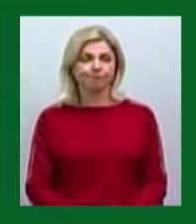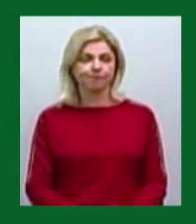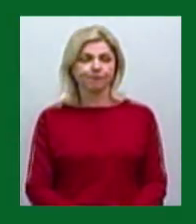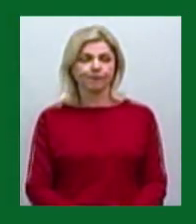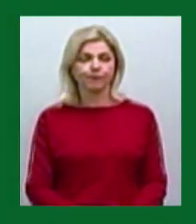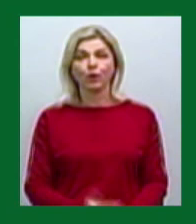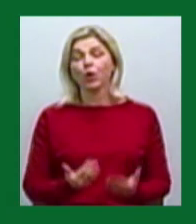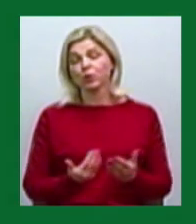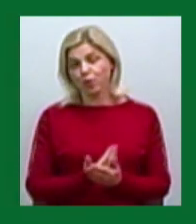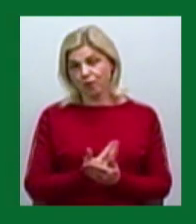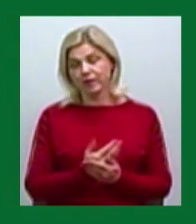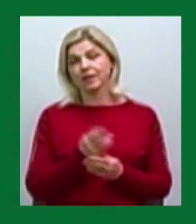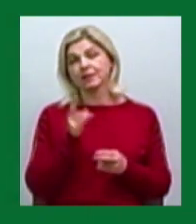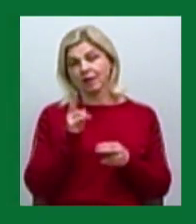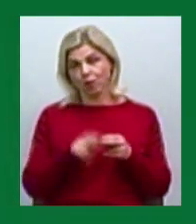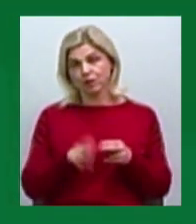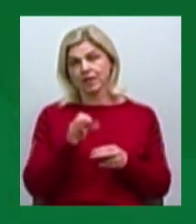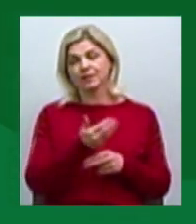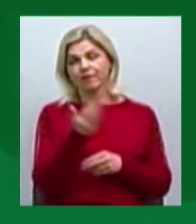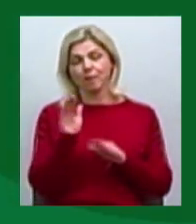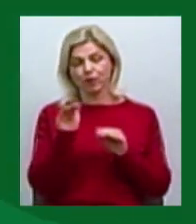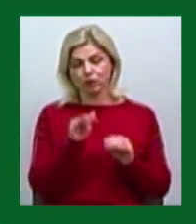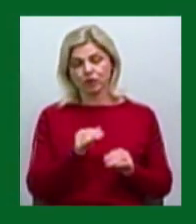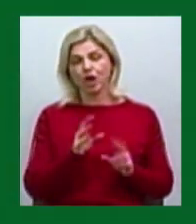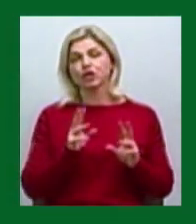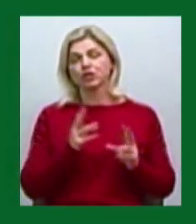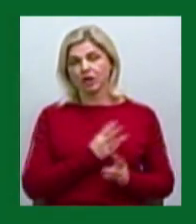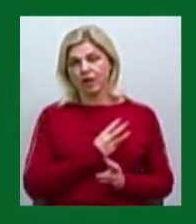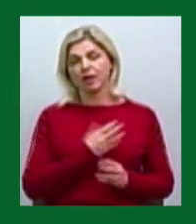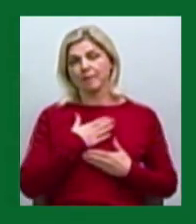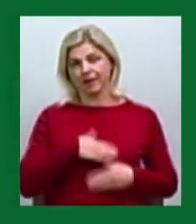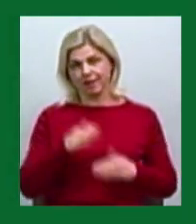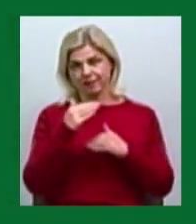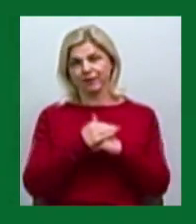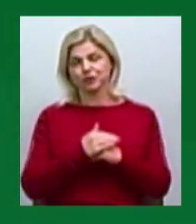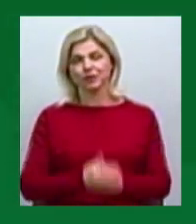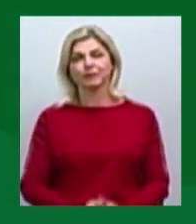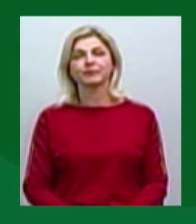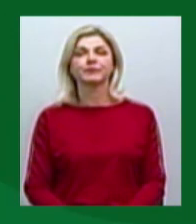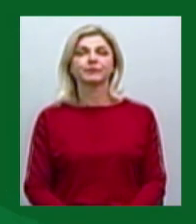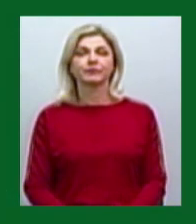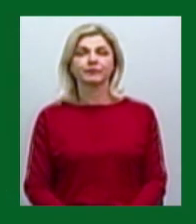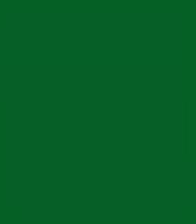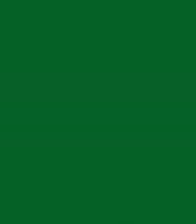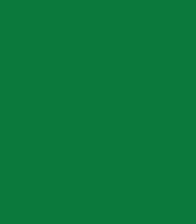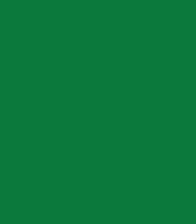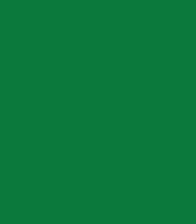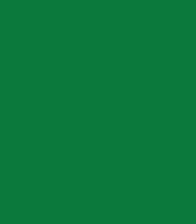На цьому я з вами прощаюсь, бажаю гарного вечора та до зустрічі в ефірах «UA Миколаїв».